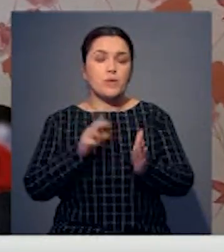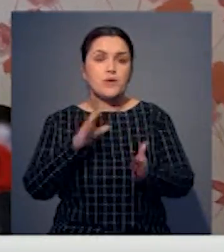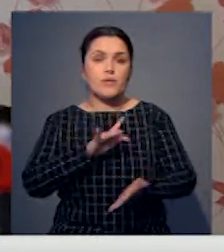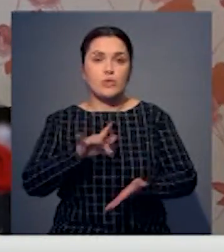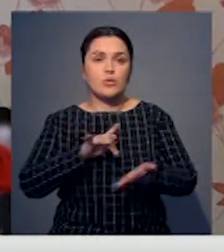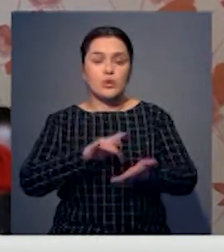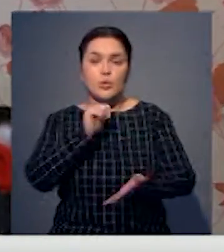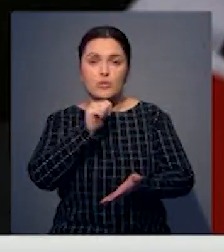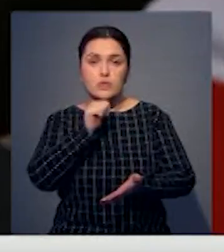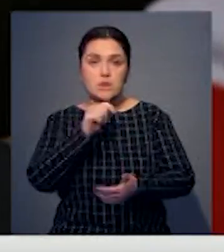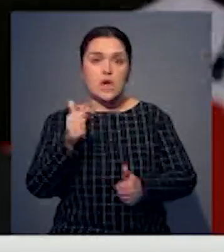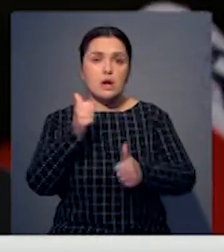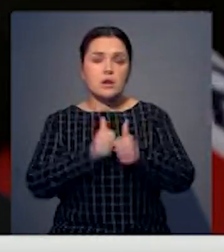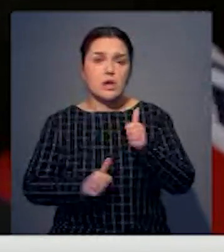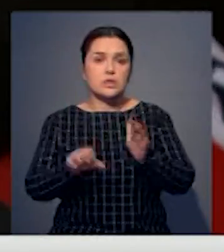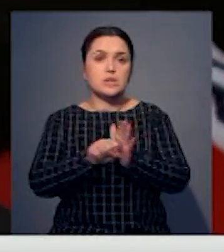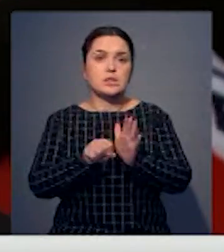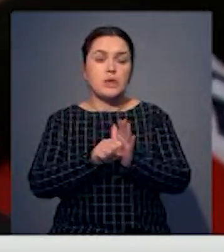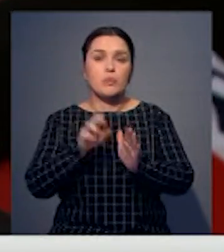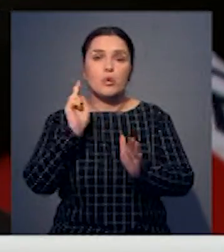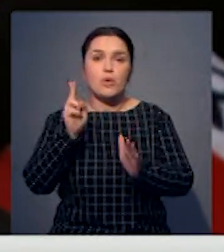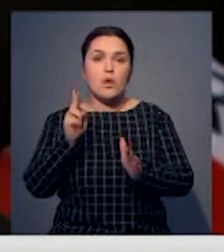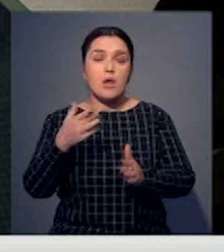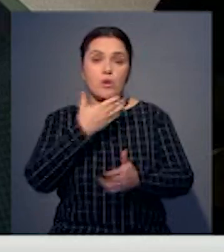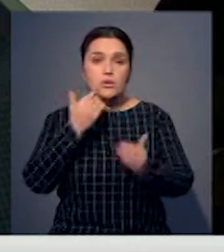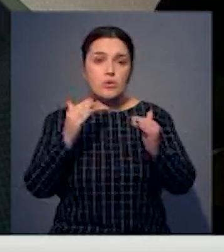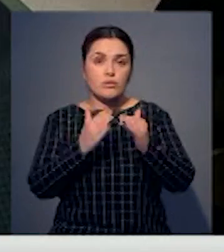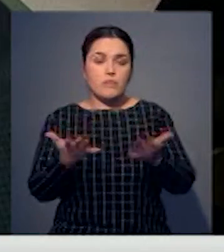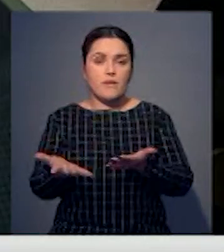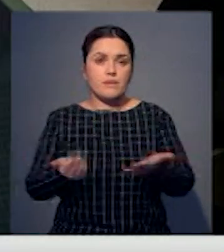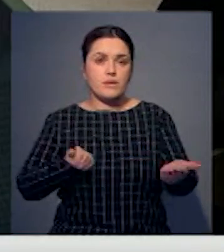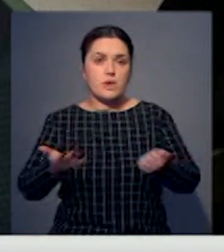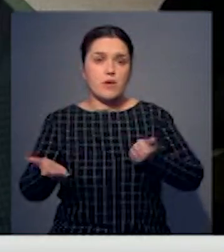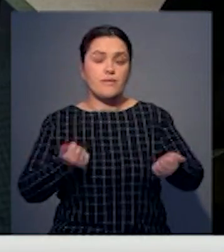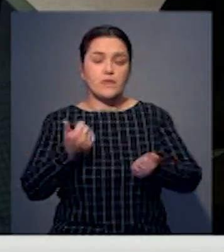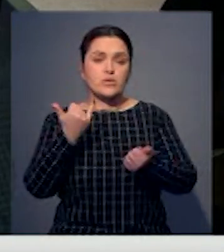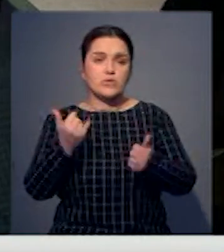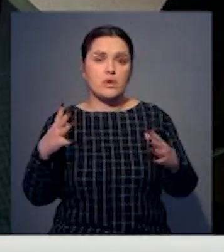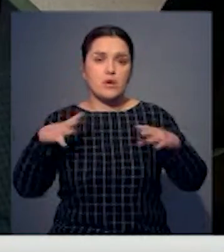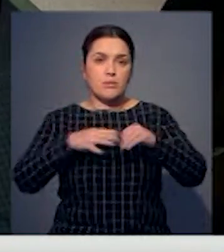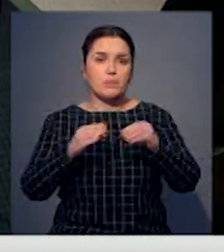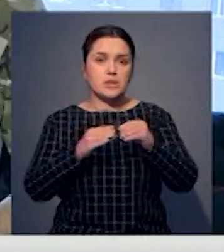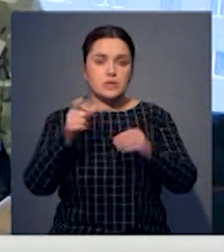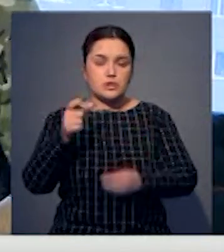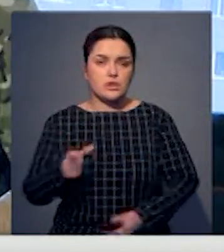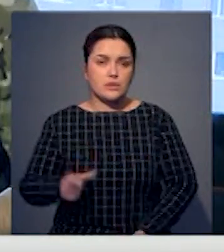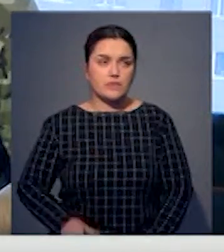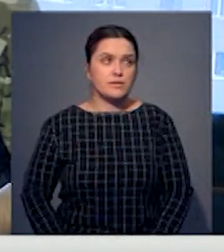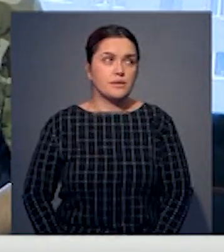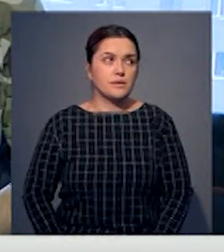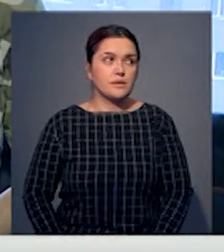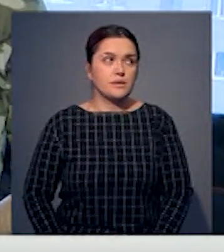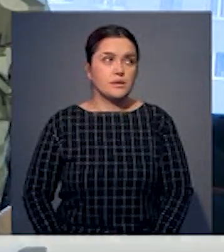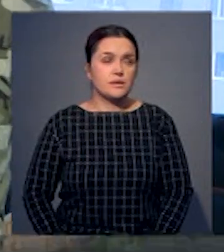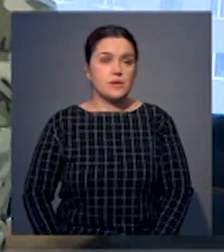Каждую зиму он дает приют знакомым по детскому дому. В этот раз в квартире площадью 15 квадратов ютятся 10 человек. Позапрошлом году у